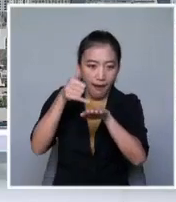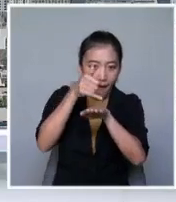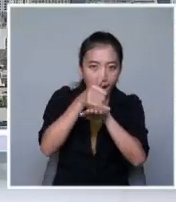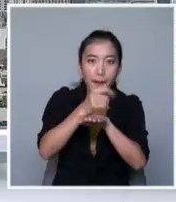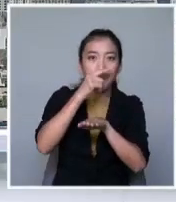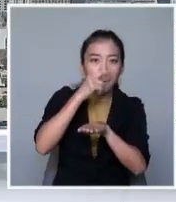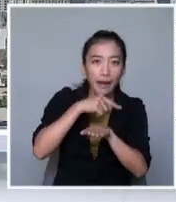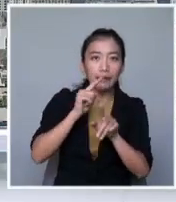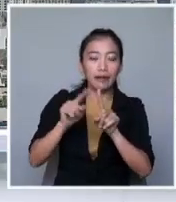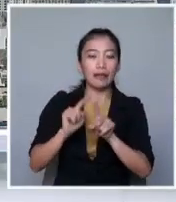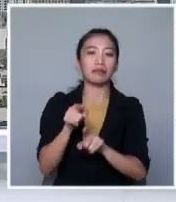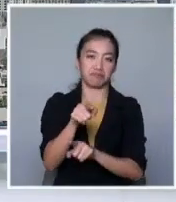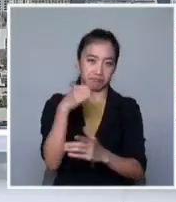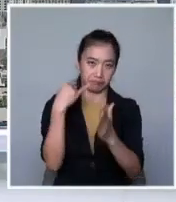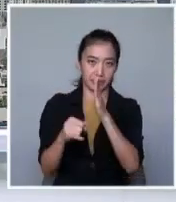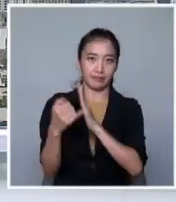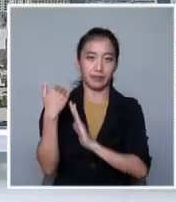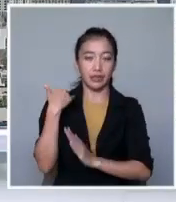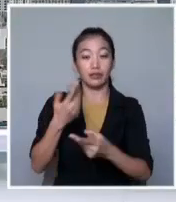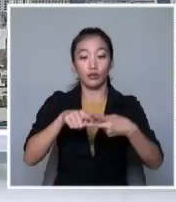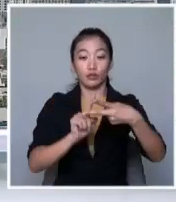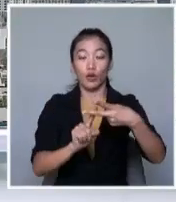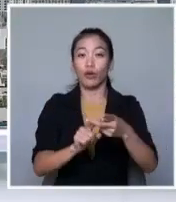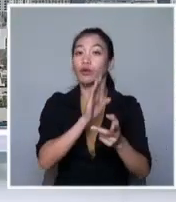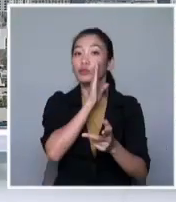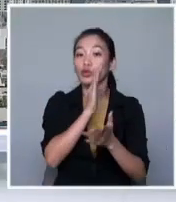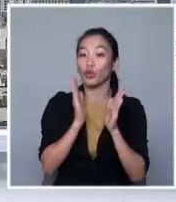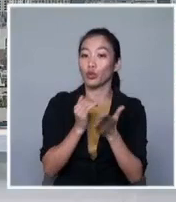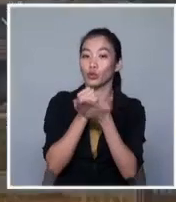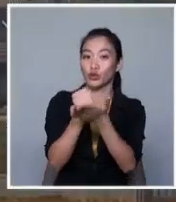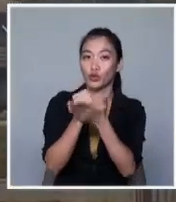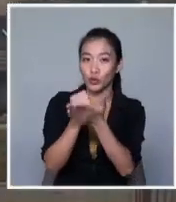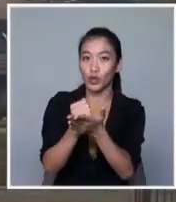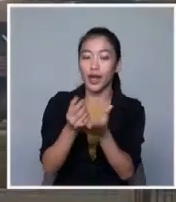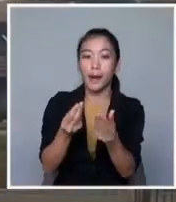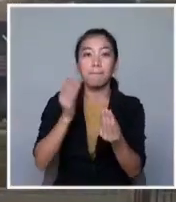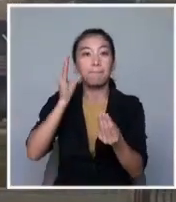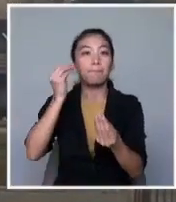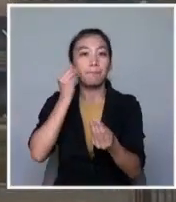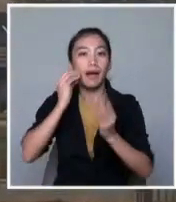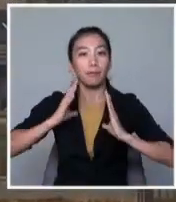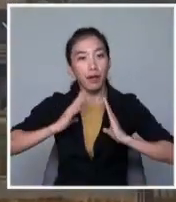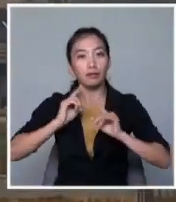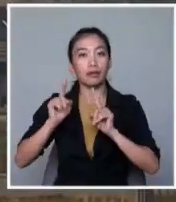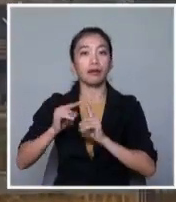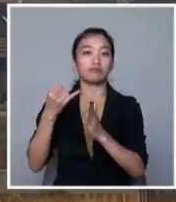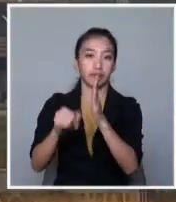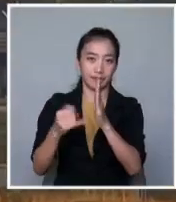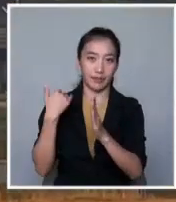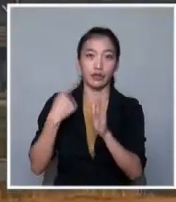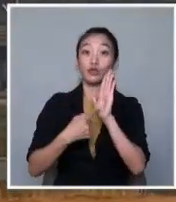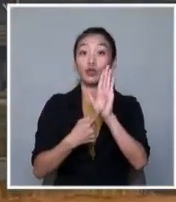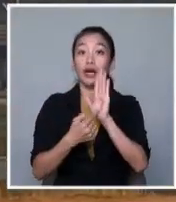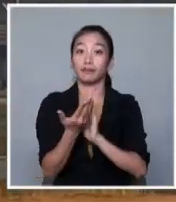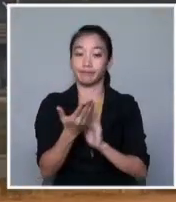ถึงคนที่ให้ที่พักพิงคะหรือว่าพาเข้ามาอันนี้มีโทษหนักเลยพาไปดูบรรยากาศเดี๋ยวไปที่จังหวัดแม่สอด